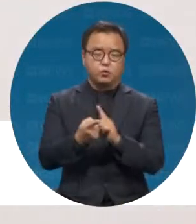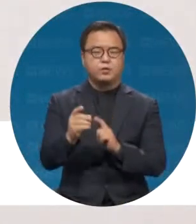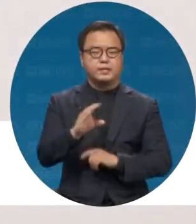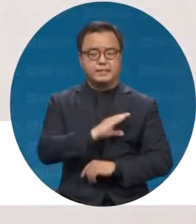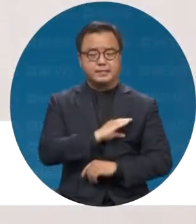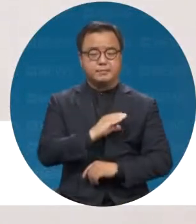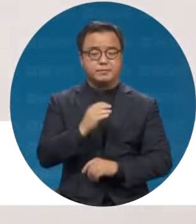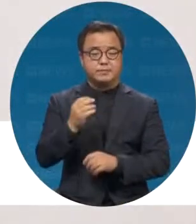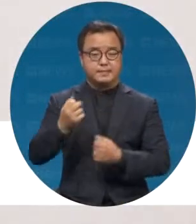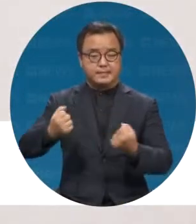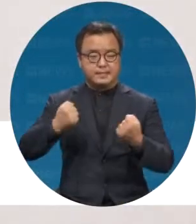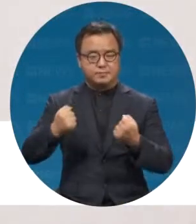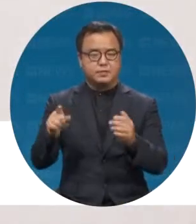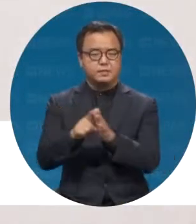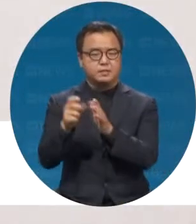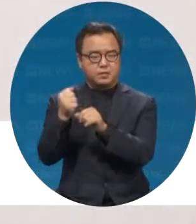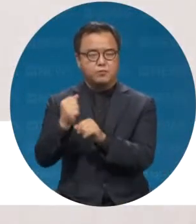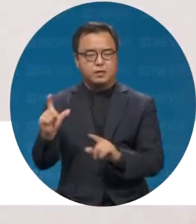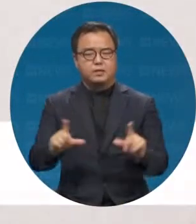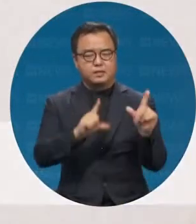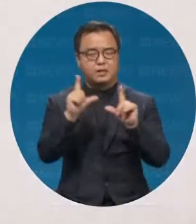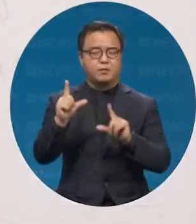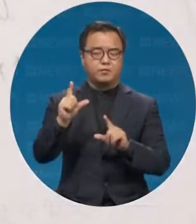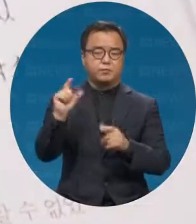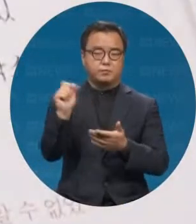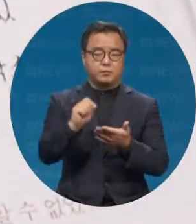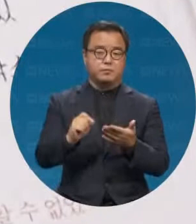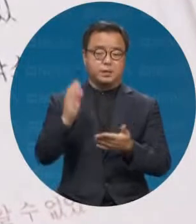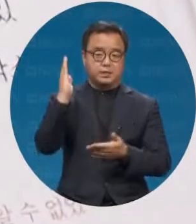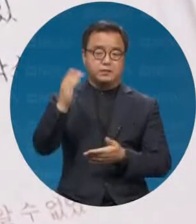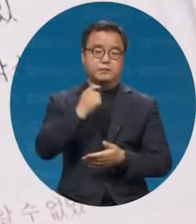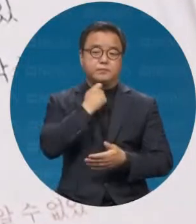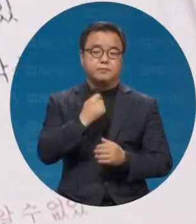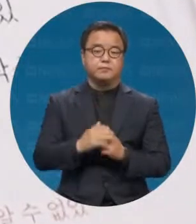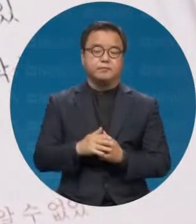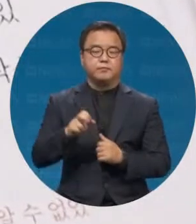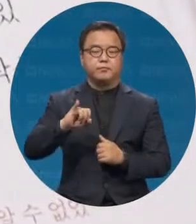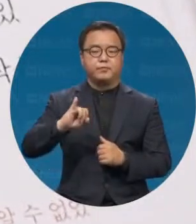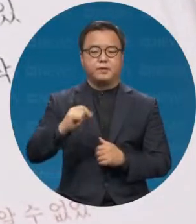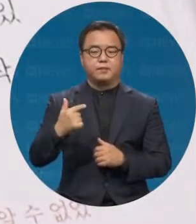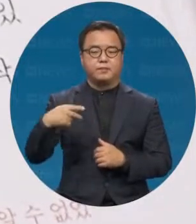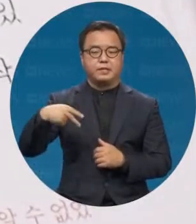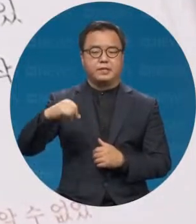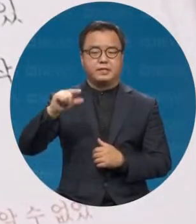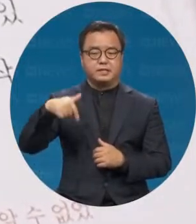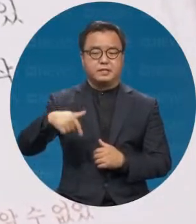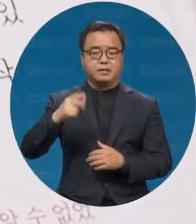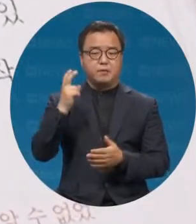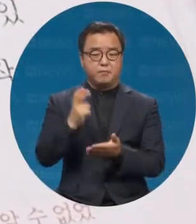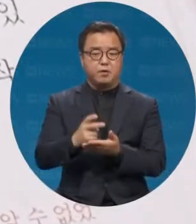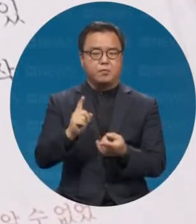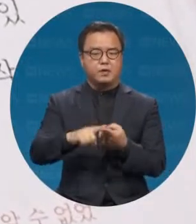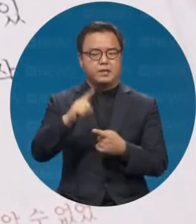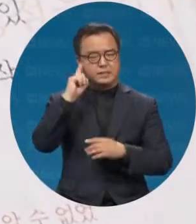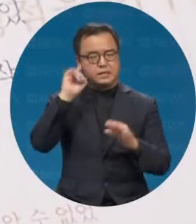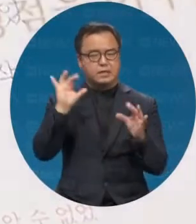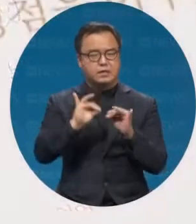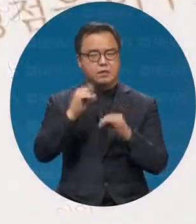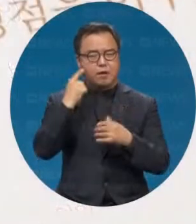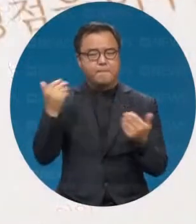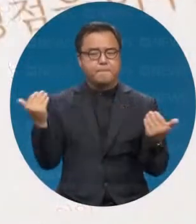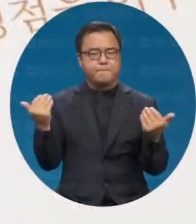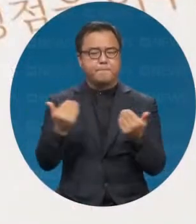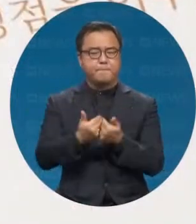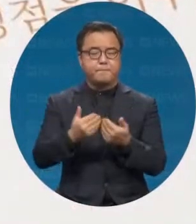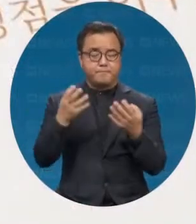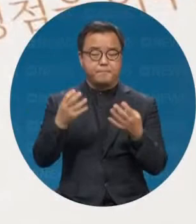그런 것들을 좀 얘기하고 싶었습니다. 민식이법을 두고는 찬반 논란이 거셉니다. 법안